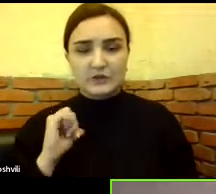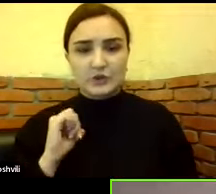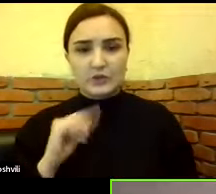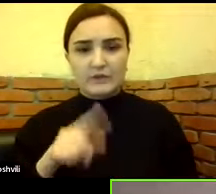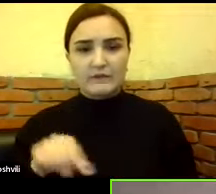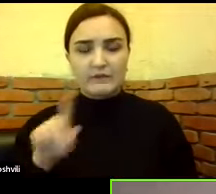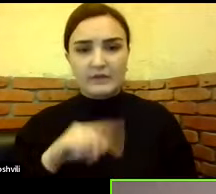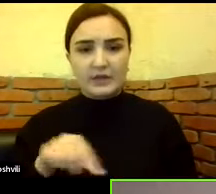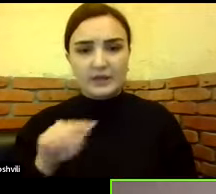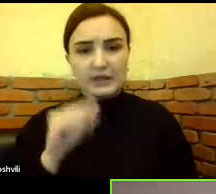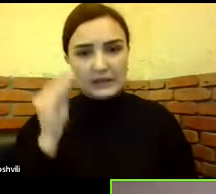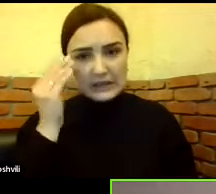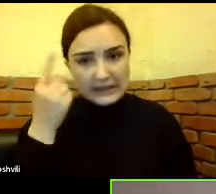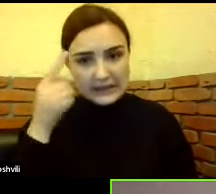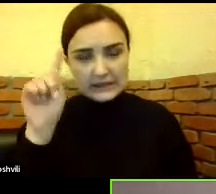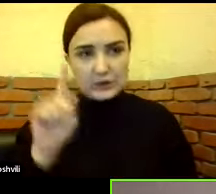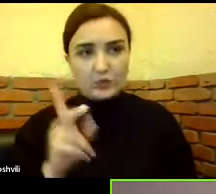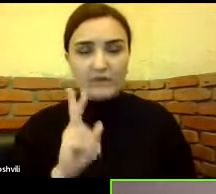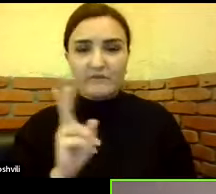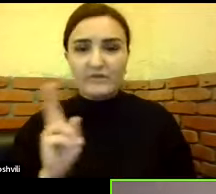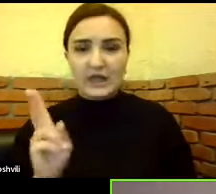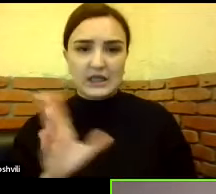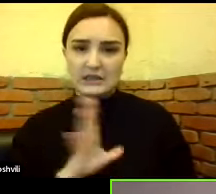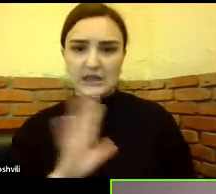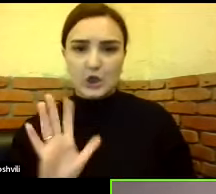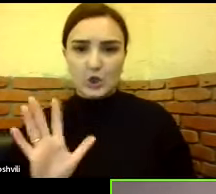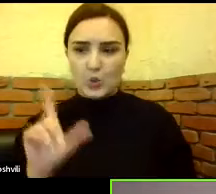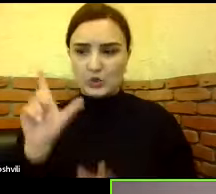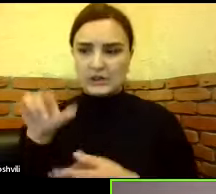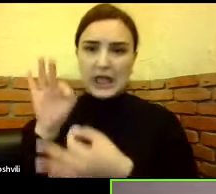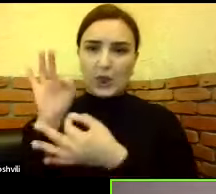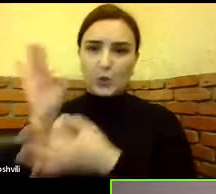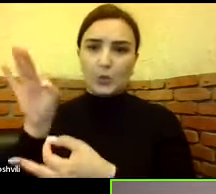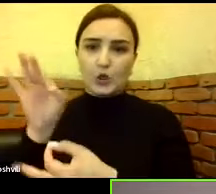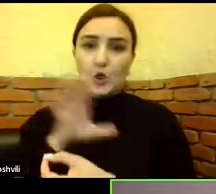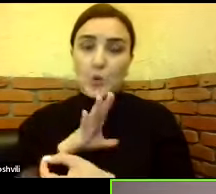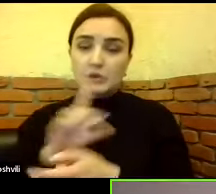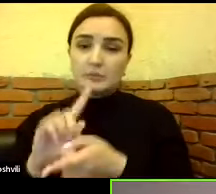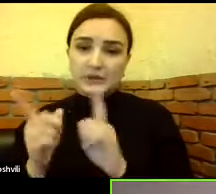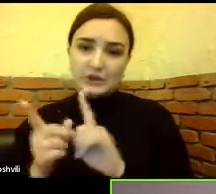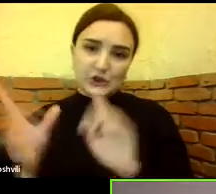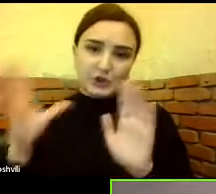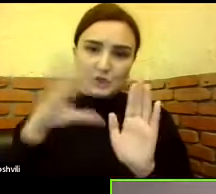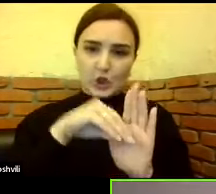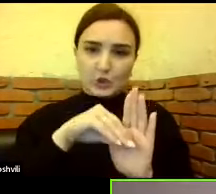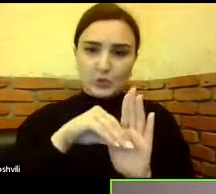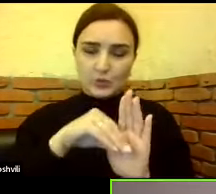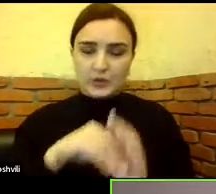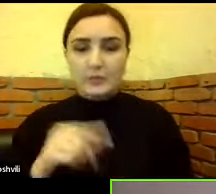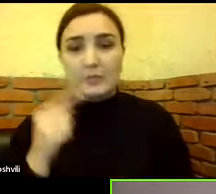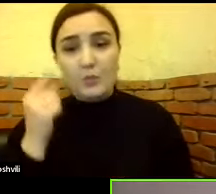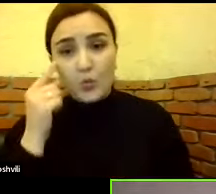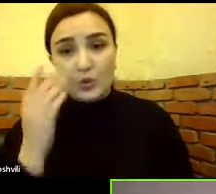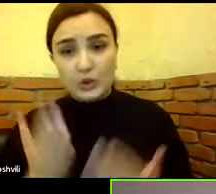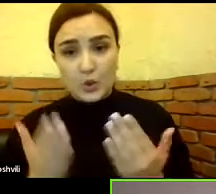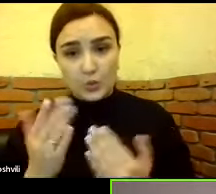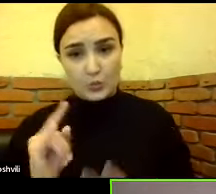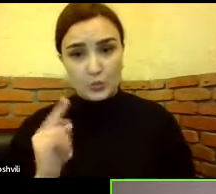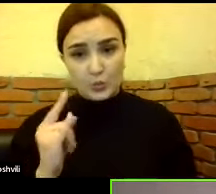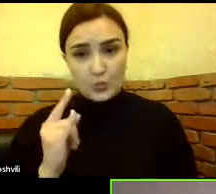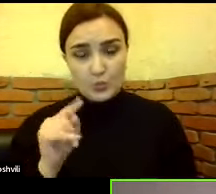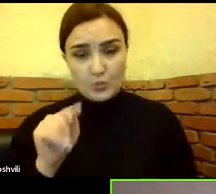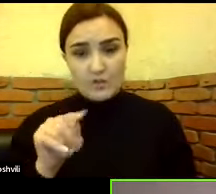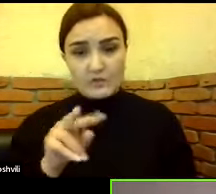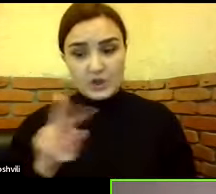რომ მაგალითად ვიღაც არ იყოს გარიყული და იყოს უფრო მეტად ჩართული. და მე მგონია, რომ თუ ბავშვს მასე